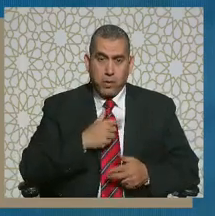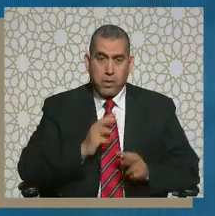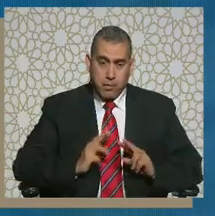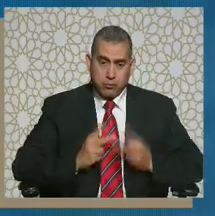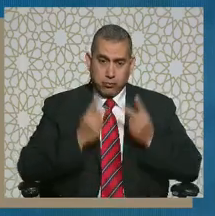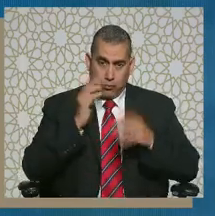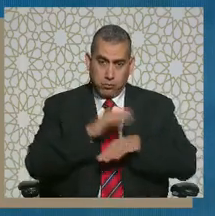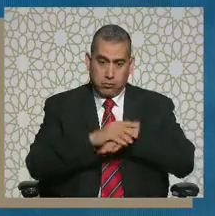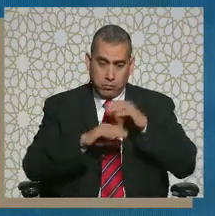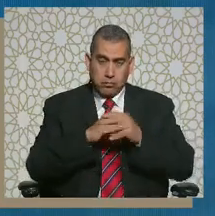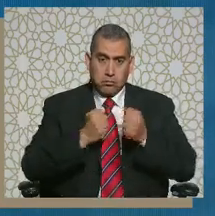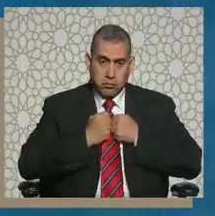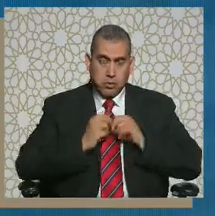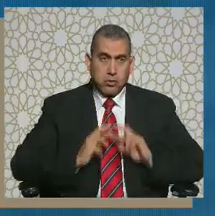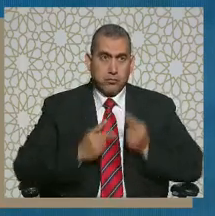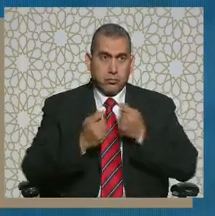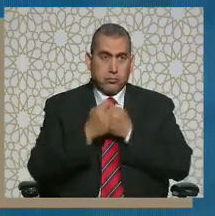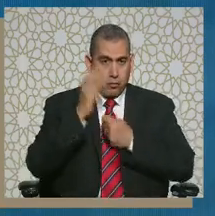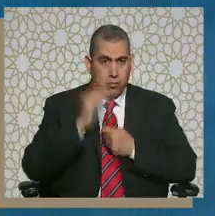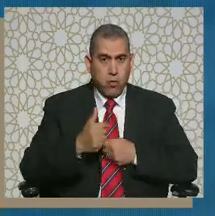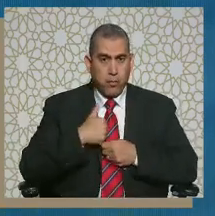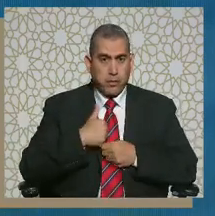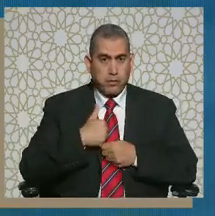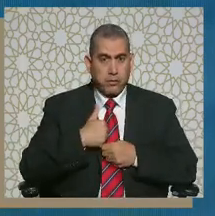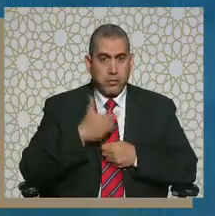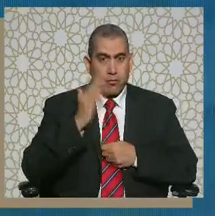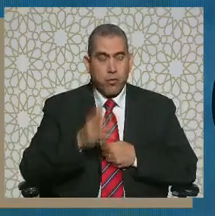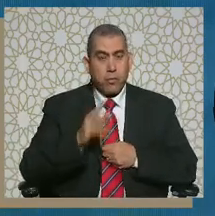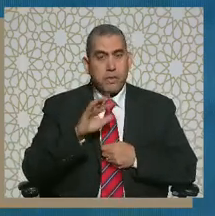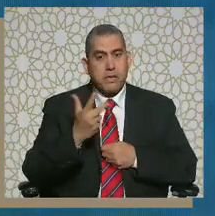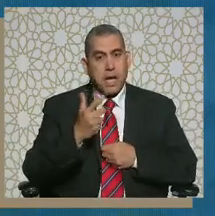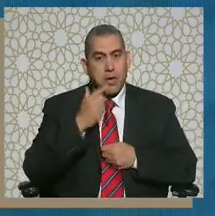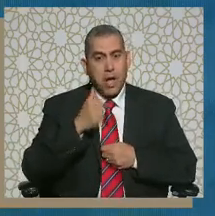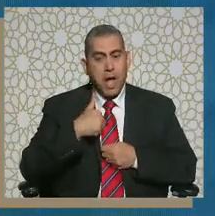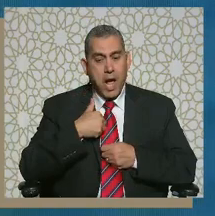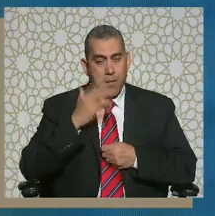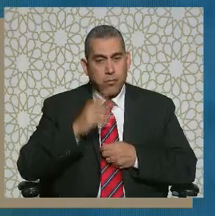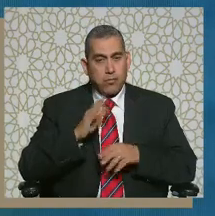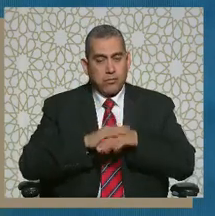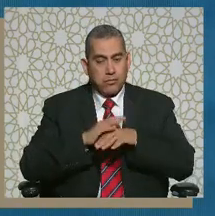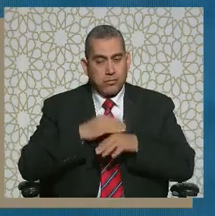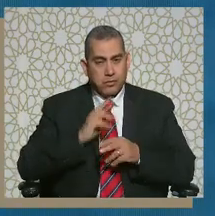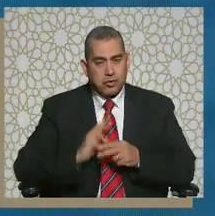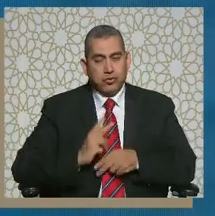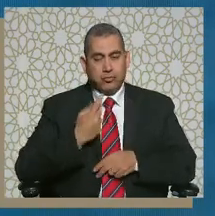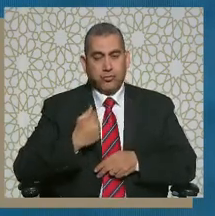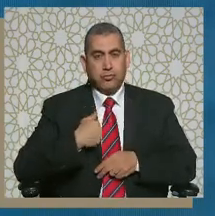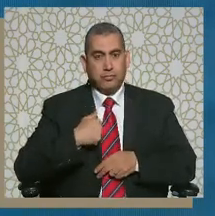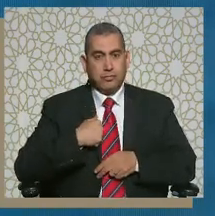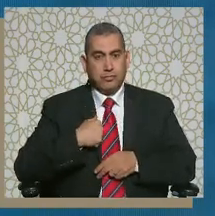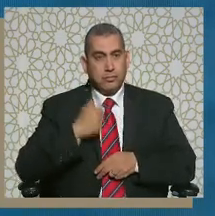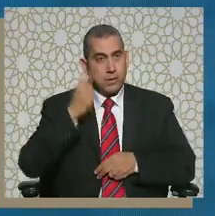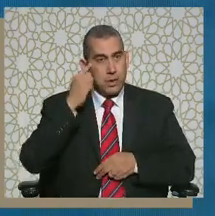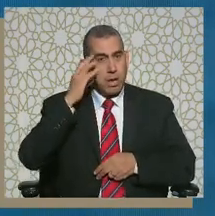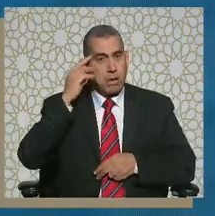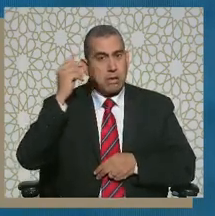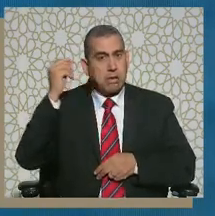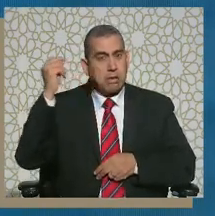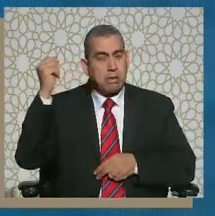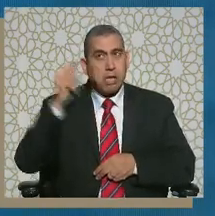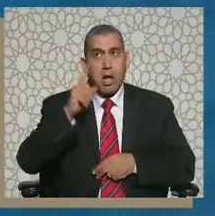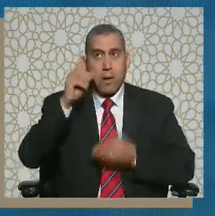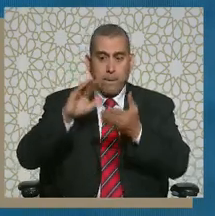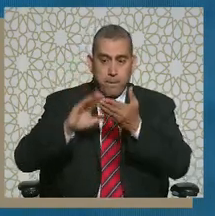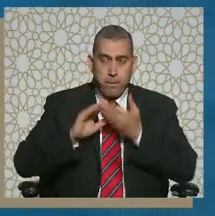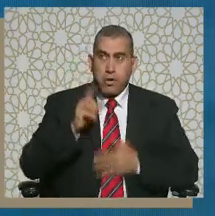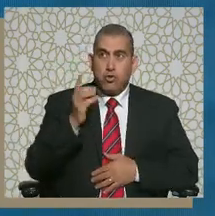بايدينا يعني ايه بايدينا يعني احنا اللي بنغير بننسى خالص ان مدد ربنا سبحانه